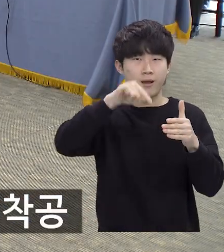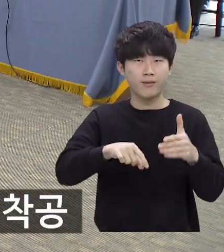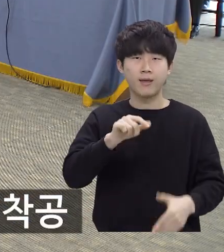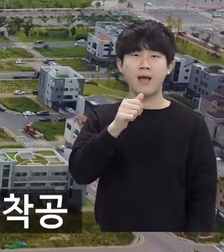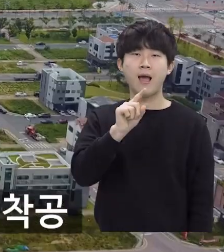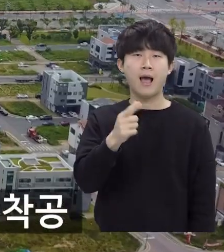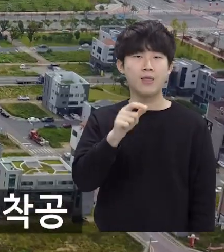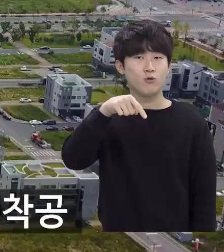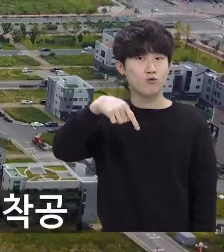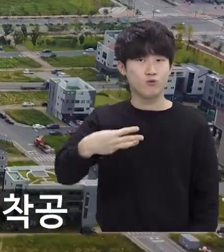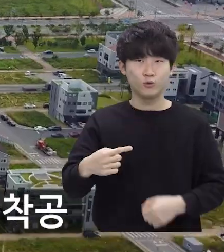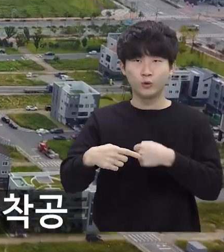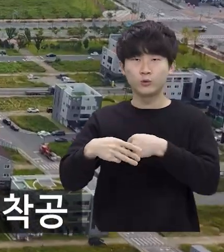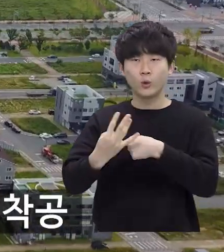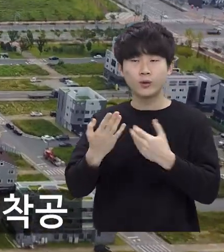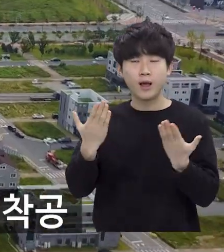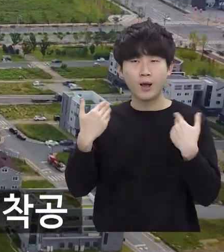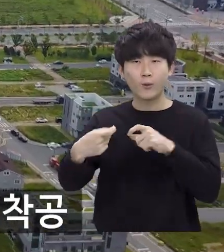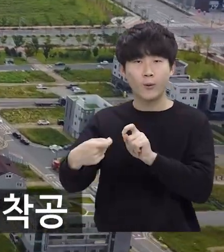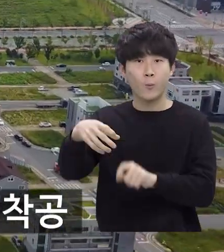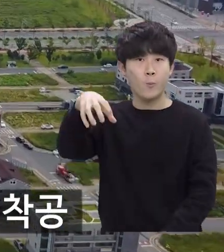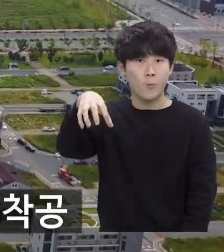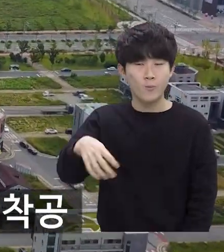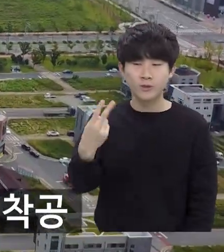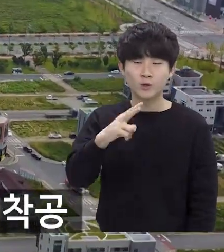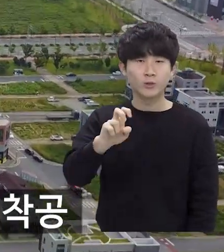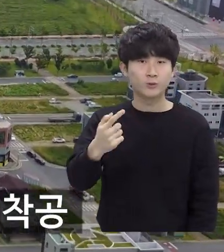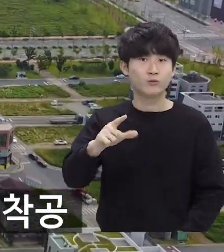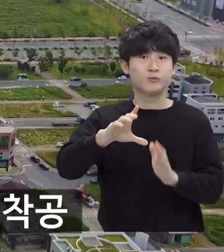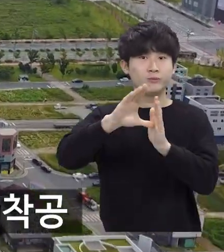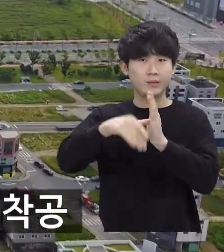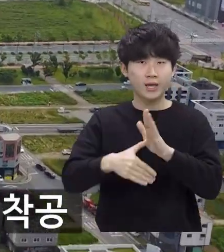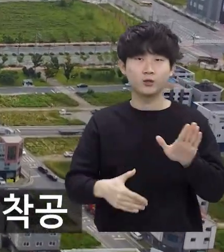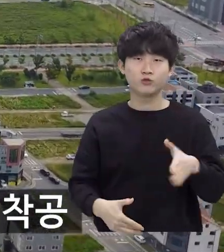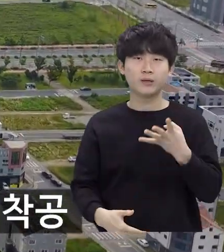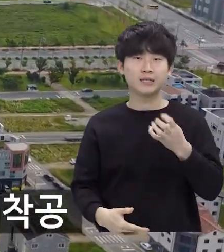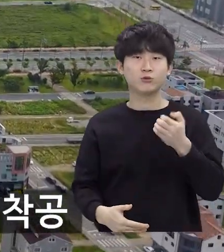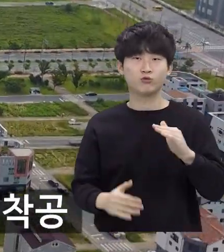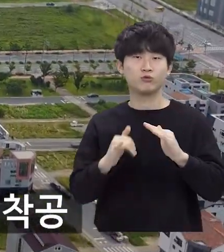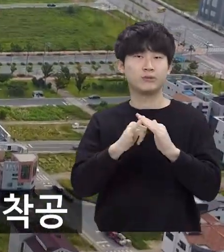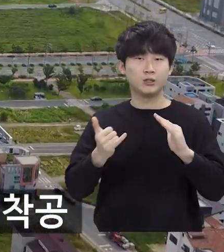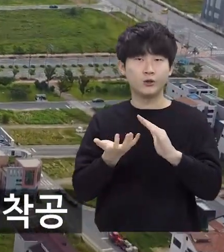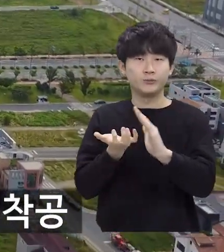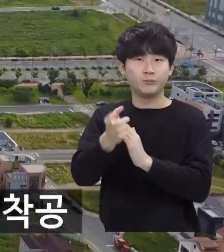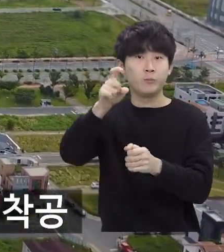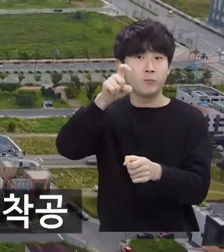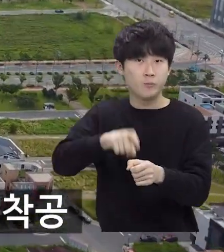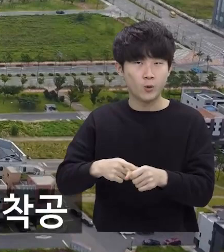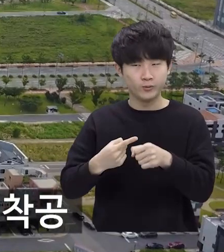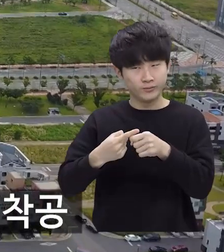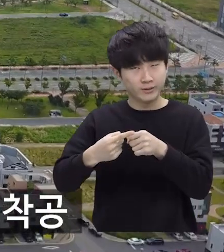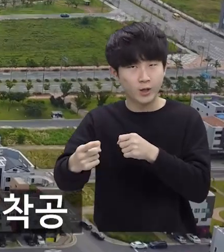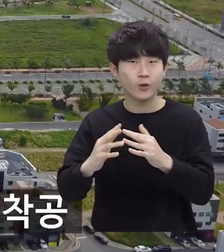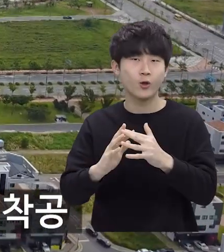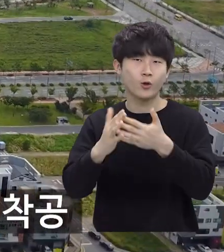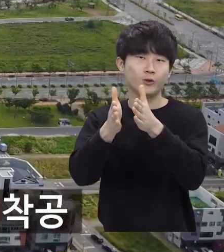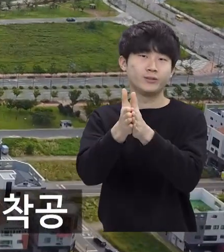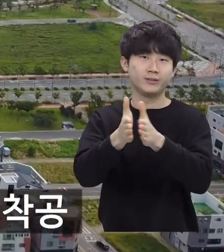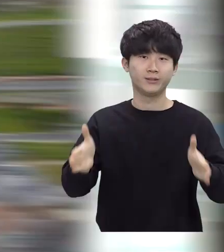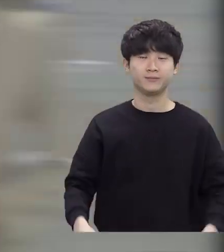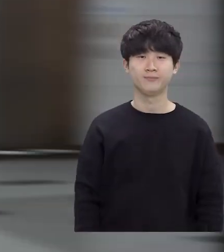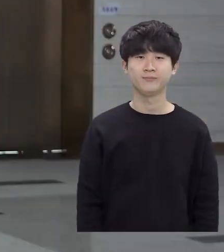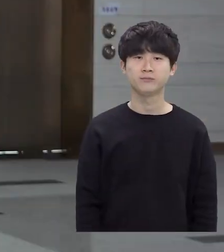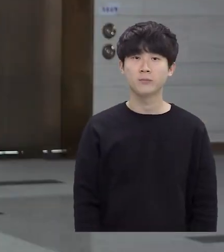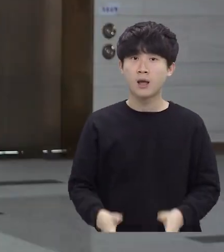내포 신도시 홍보급 한울초 인근에 949세대를 오는 2026년 입주 목표로 내년 첫 삽을 뜨기로 한